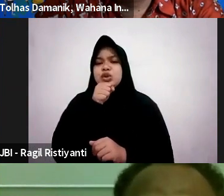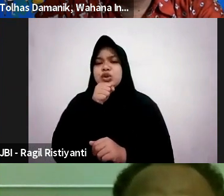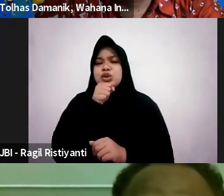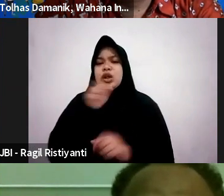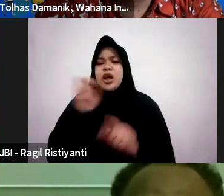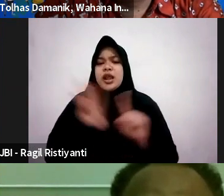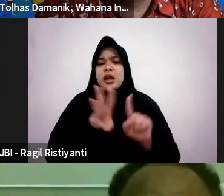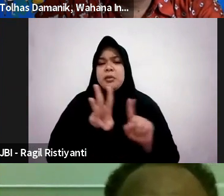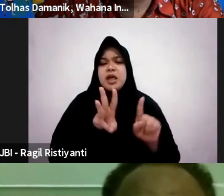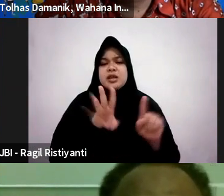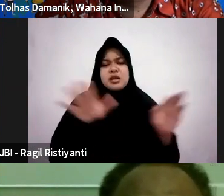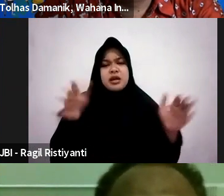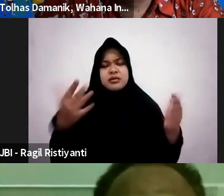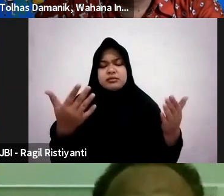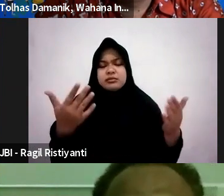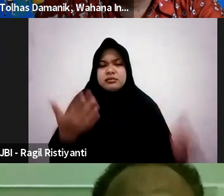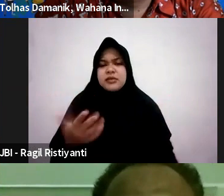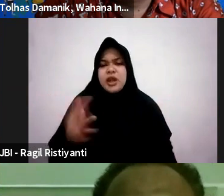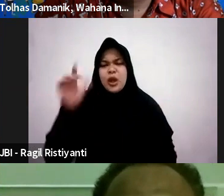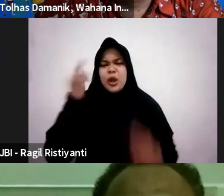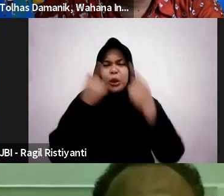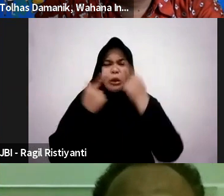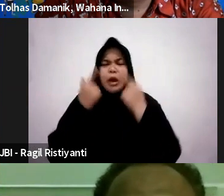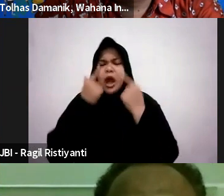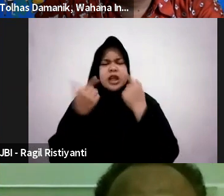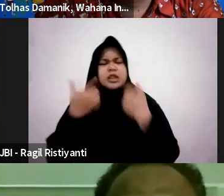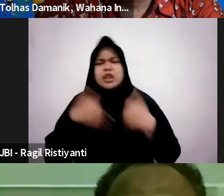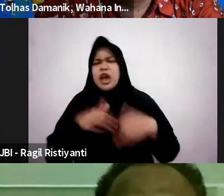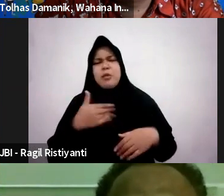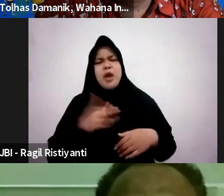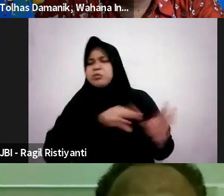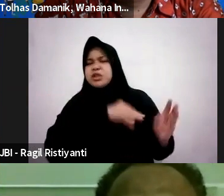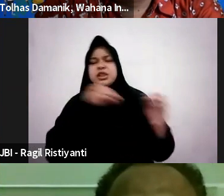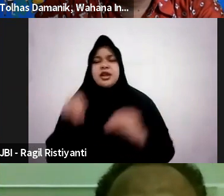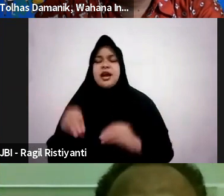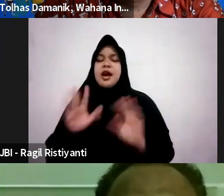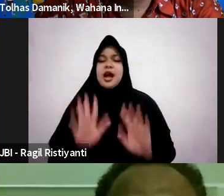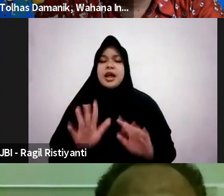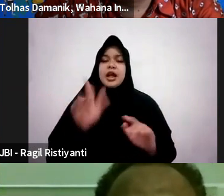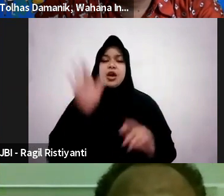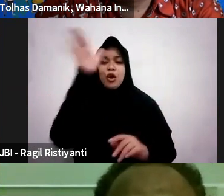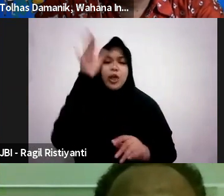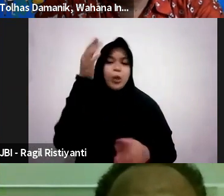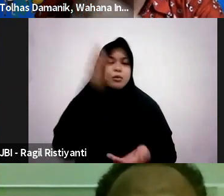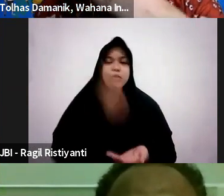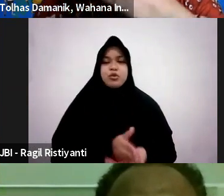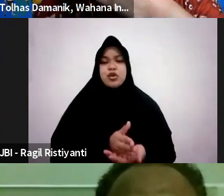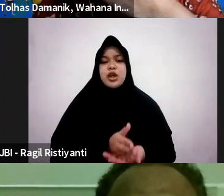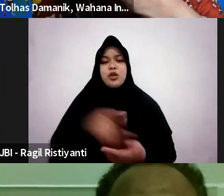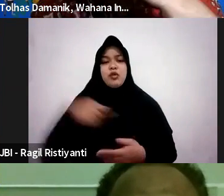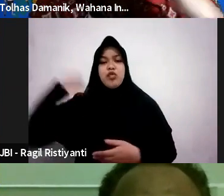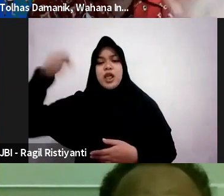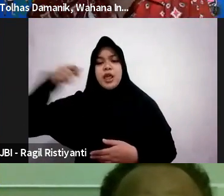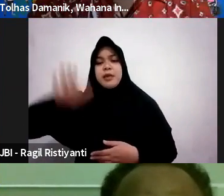apa-apa Ah ya Nangis nggak mau tapi orang tua yang memutuskan Nah itu film anak yang